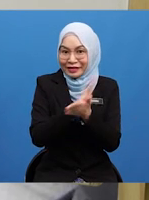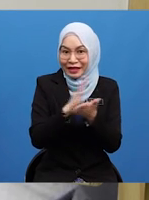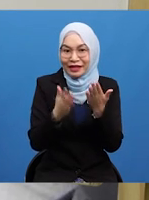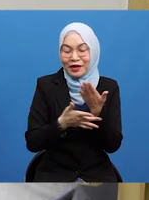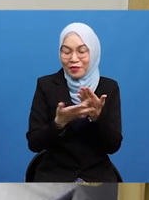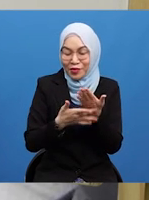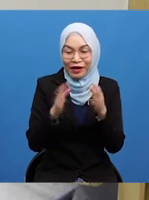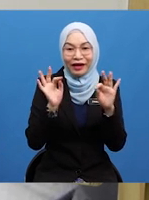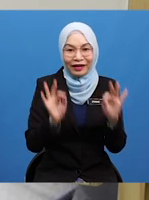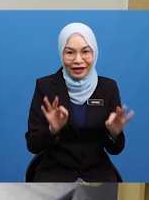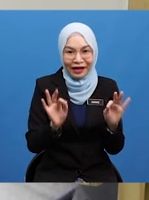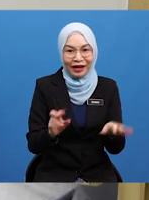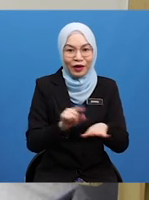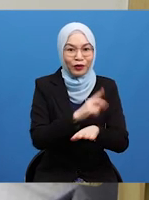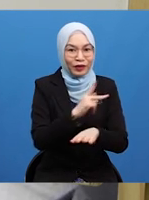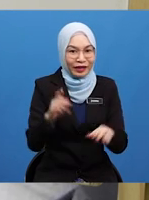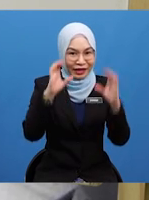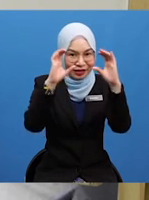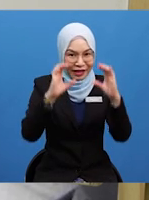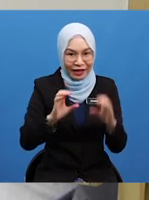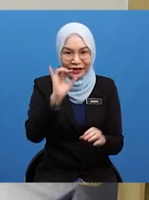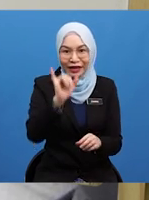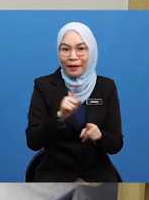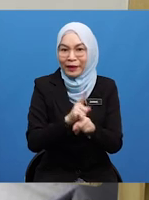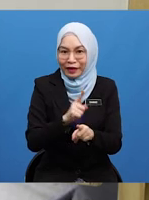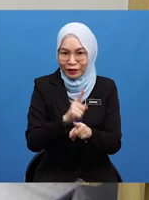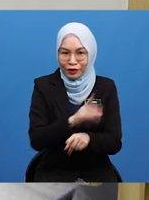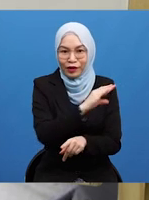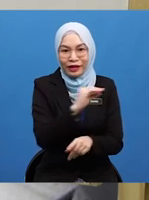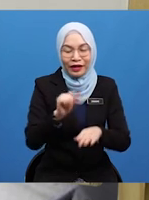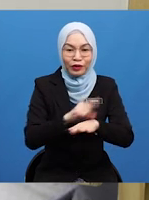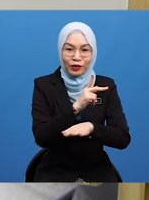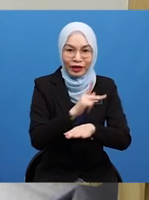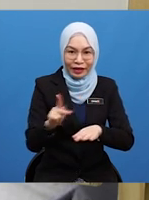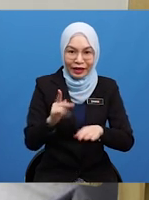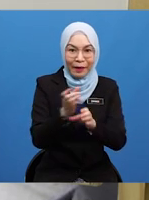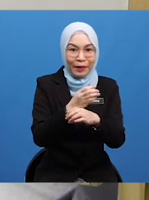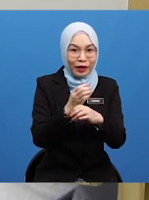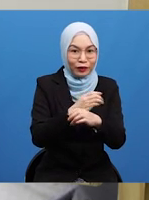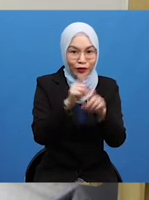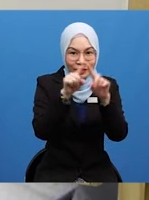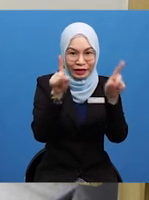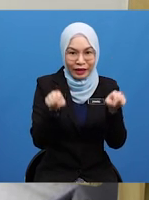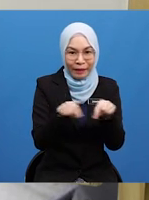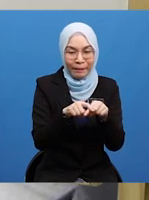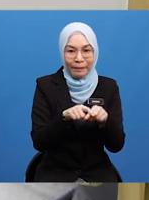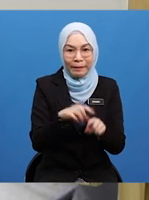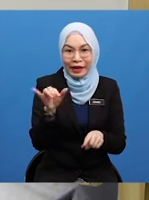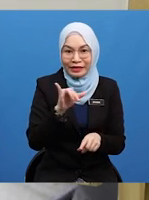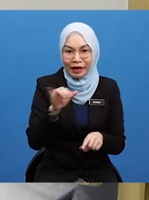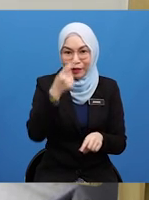formula dan menggunakan bentuk segi empat sama untuk mencari ukuran